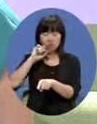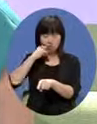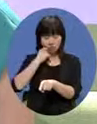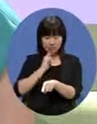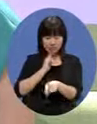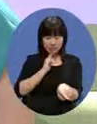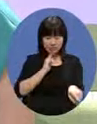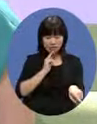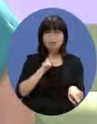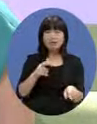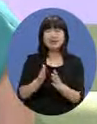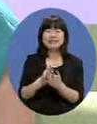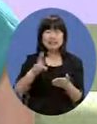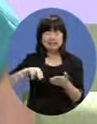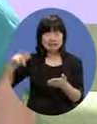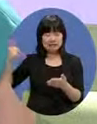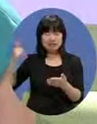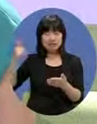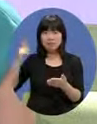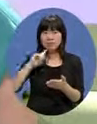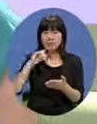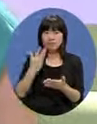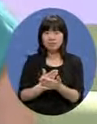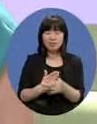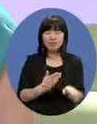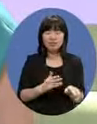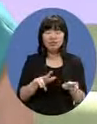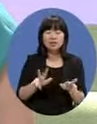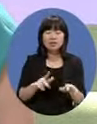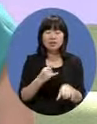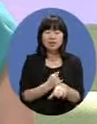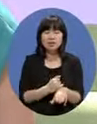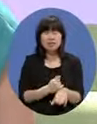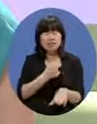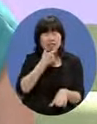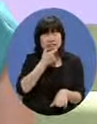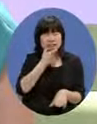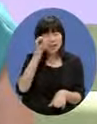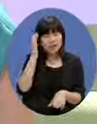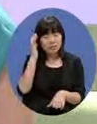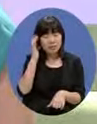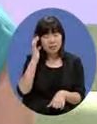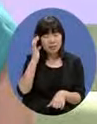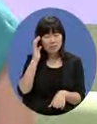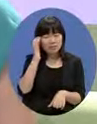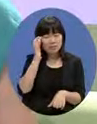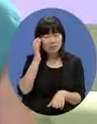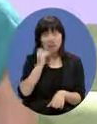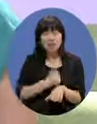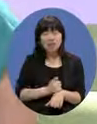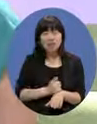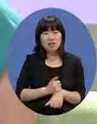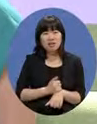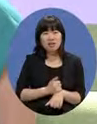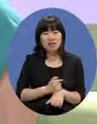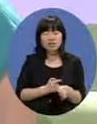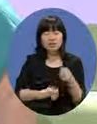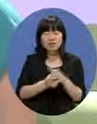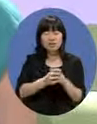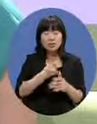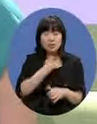어렵고 그럴 때 이거 책을 안 읽어서 그렇지 그게 아니라 에이 좀 지금 하기가 좀 싫어서 좀 깨버리고 싶어라고 있는